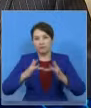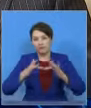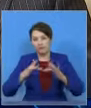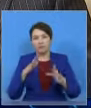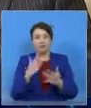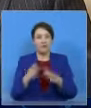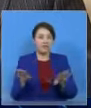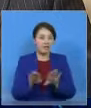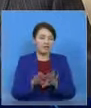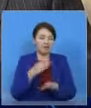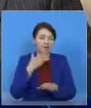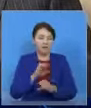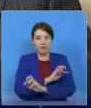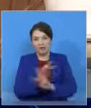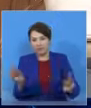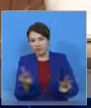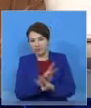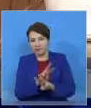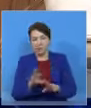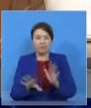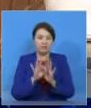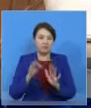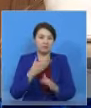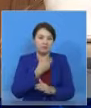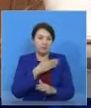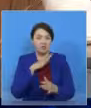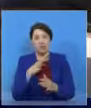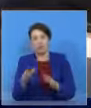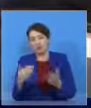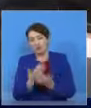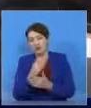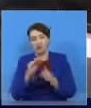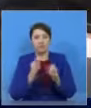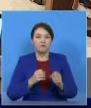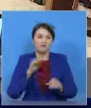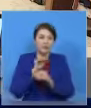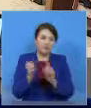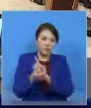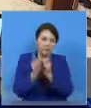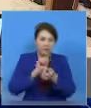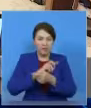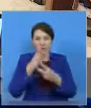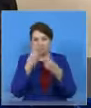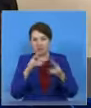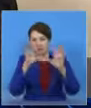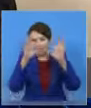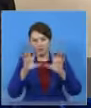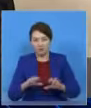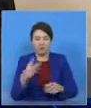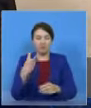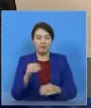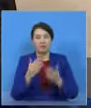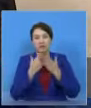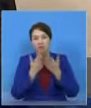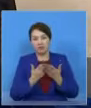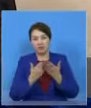виде. Таково предложение министерства. Депутаты, недовольные нововведением, поручили внести поправку к рассмотрению закона во втором